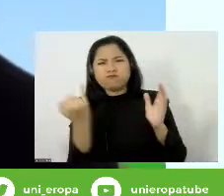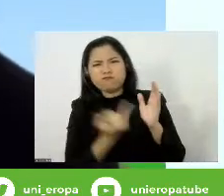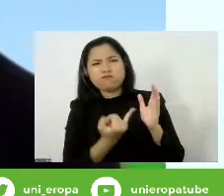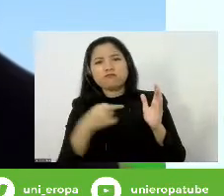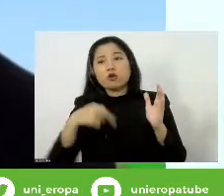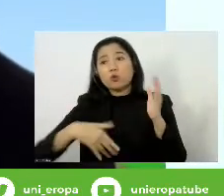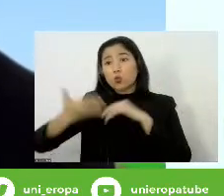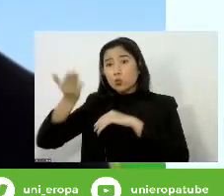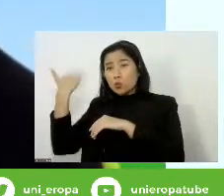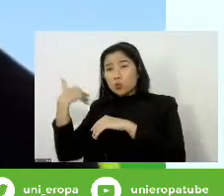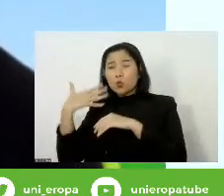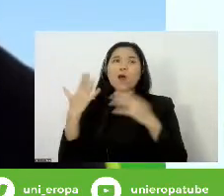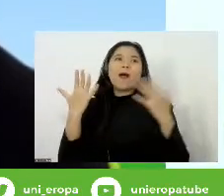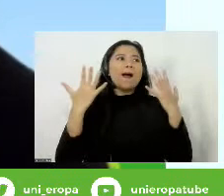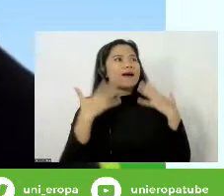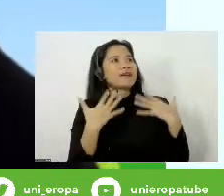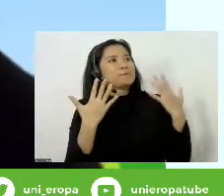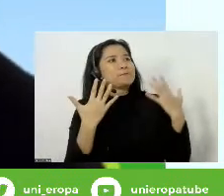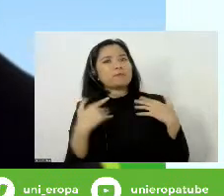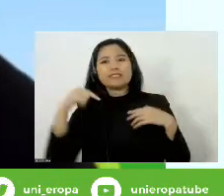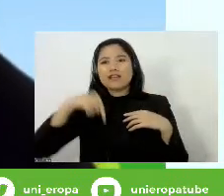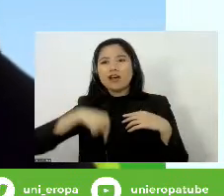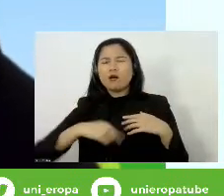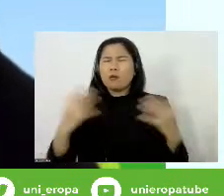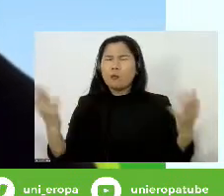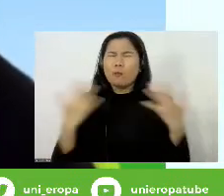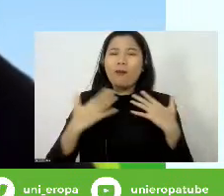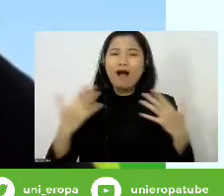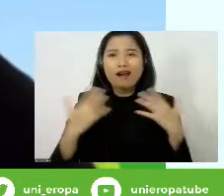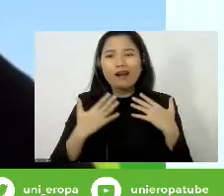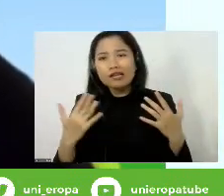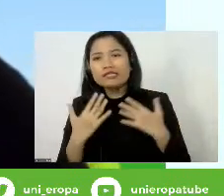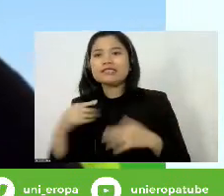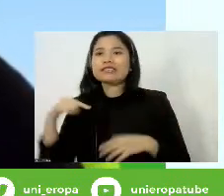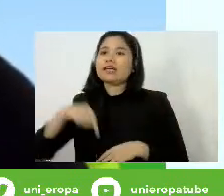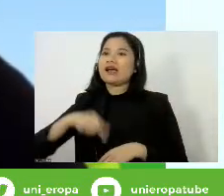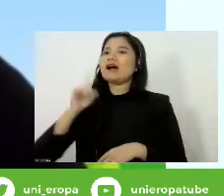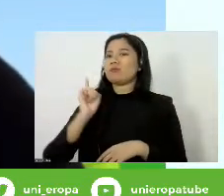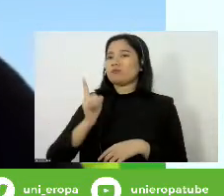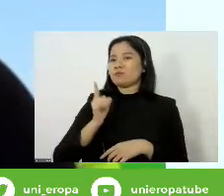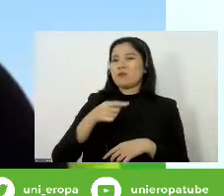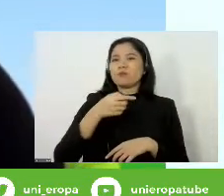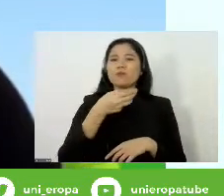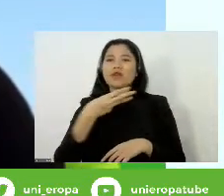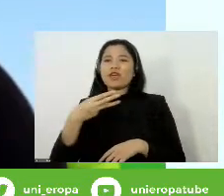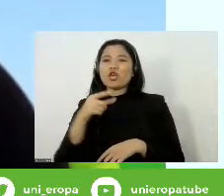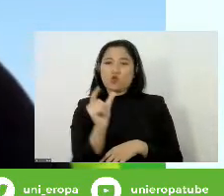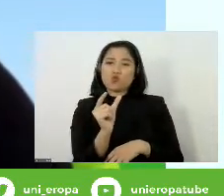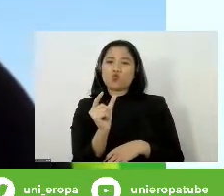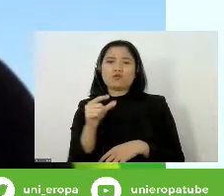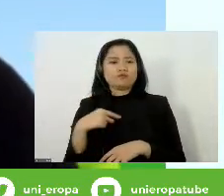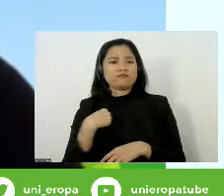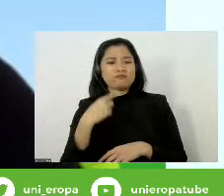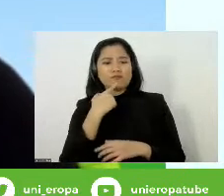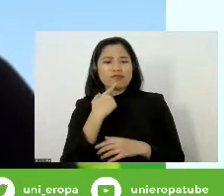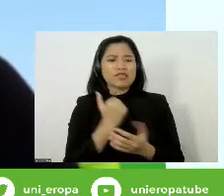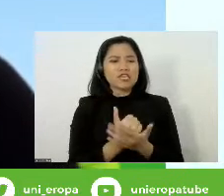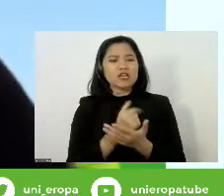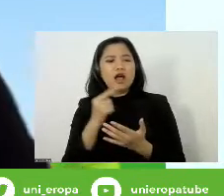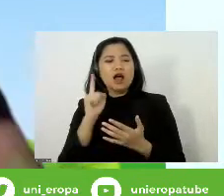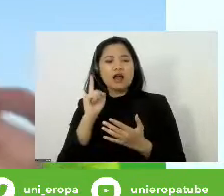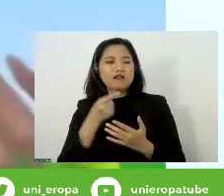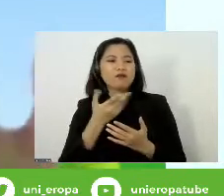toko sekarang panas Nah ini dia makanya ada Legacy Uni eropa-indonesia fokus untuk penting angkat restorasi ekosistem